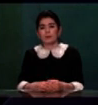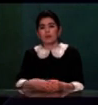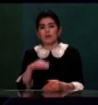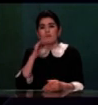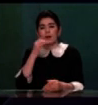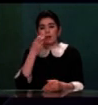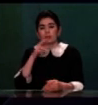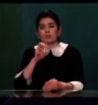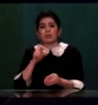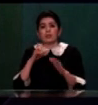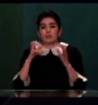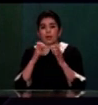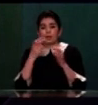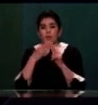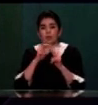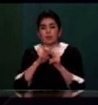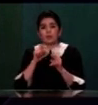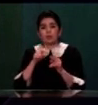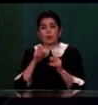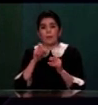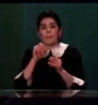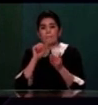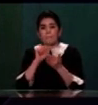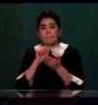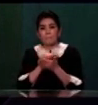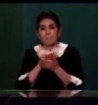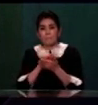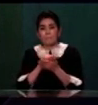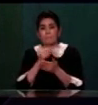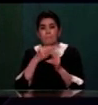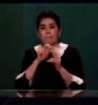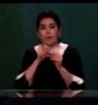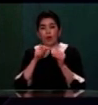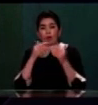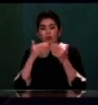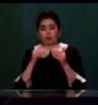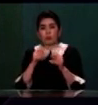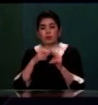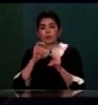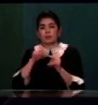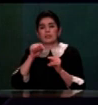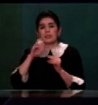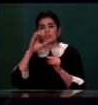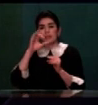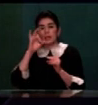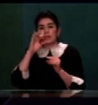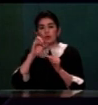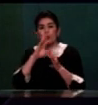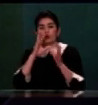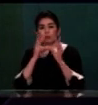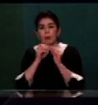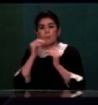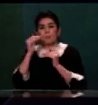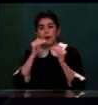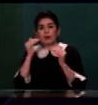Faylimizni saqlamoqchi bo'lgan, demak, papkani tanlaymiz va quyida servis bo'limidan общие